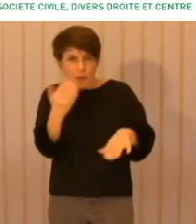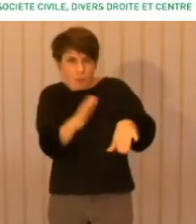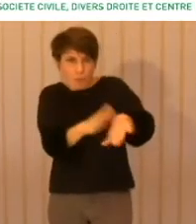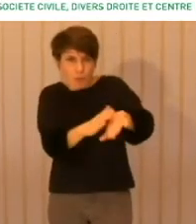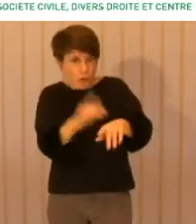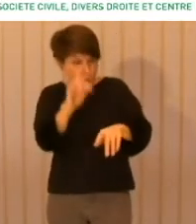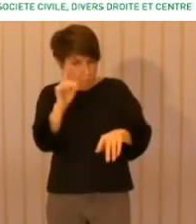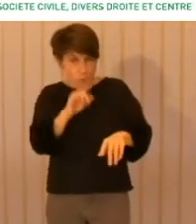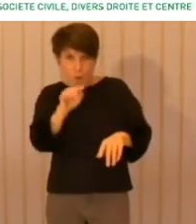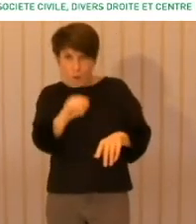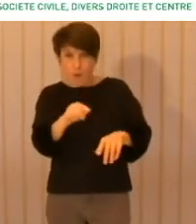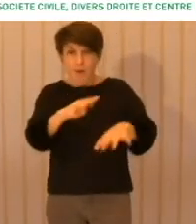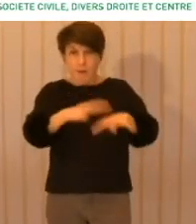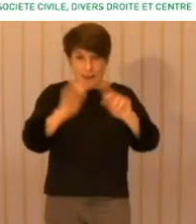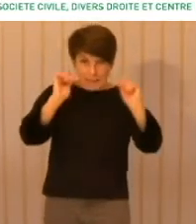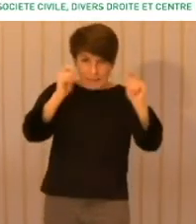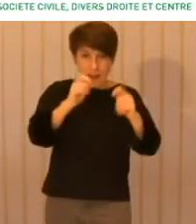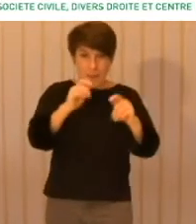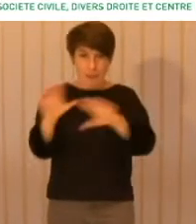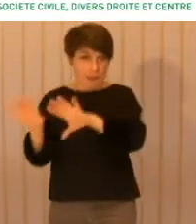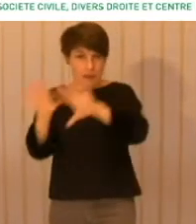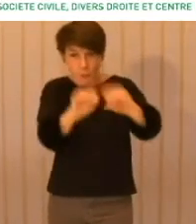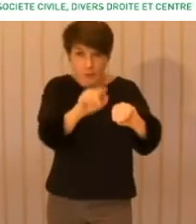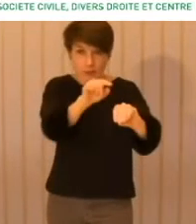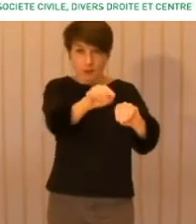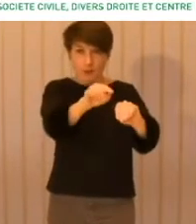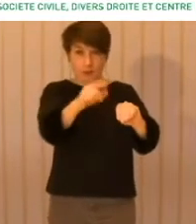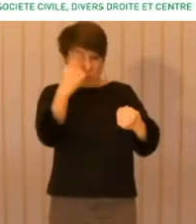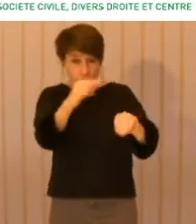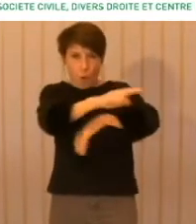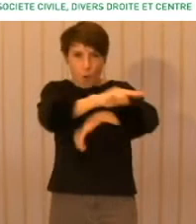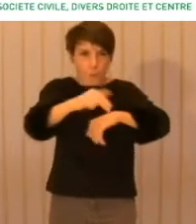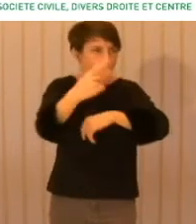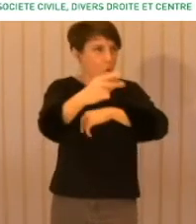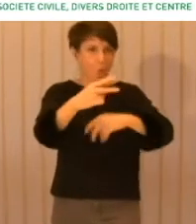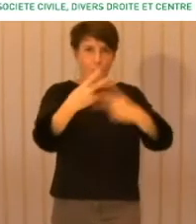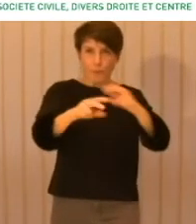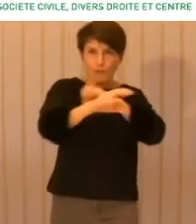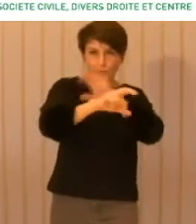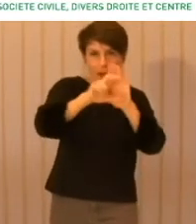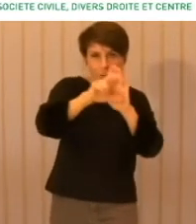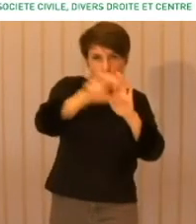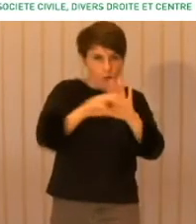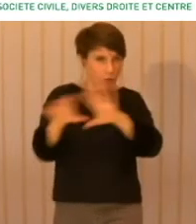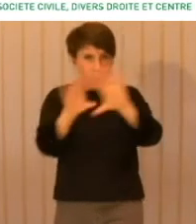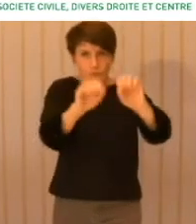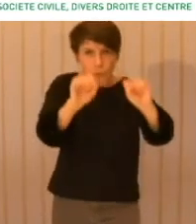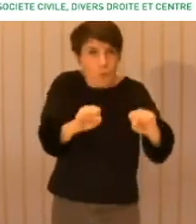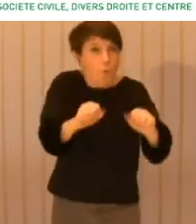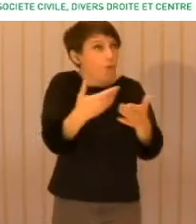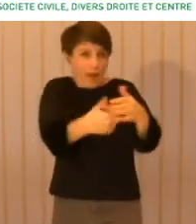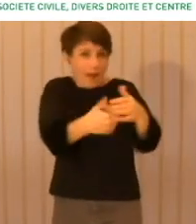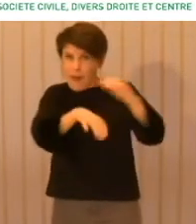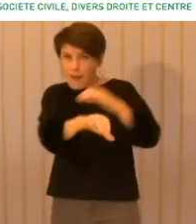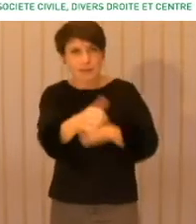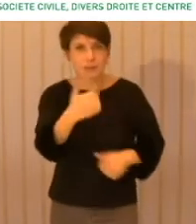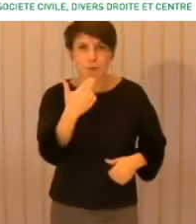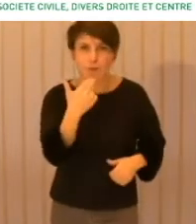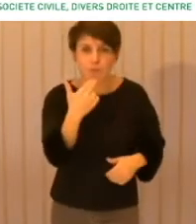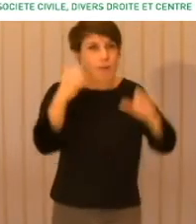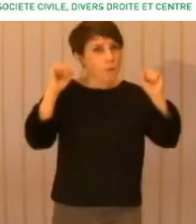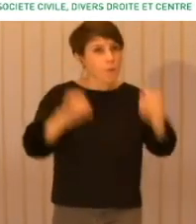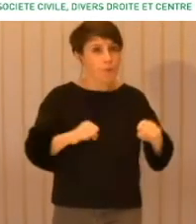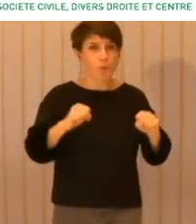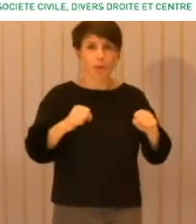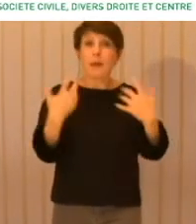services municipaux ou métropolitains. Voilà un investissement lourd, formidable, qui aurait permis autre chose. Vous le savez,